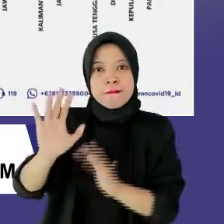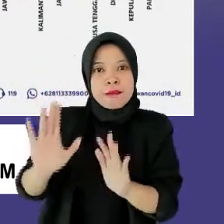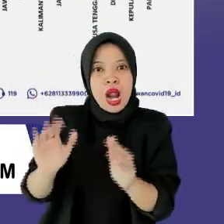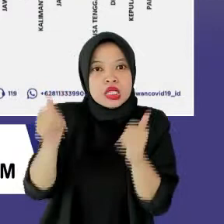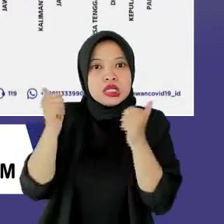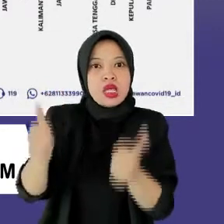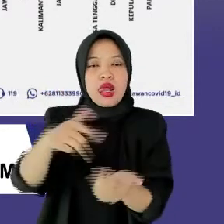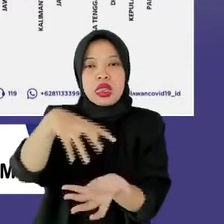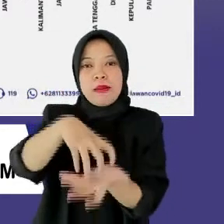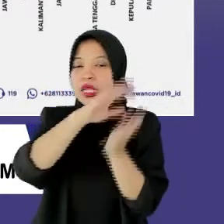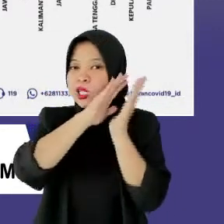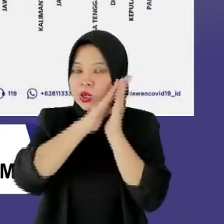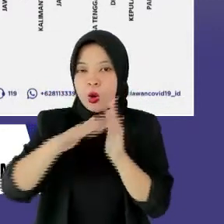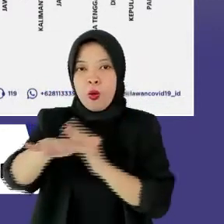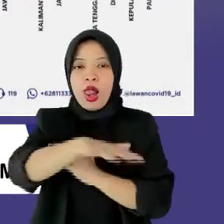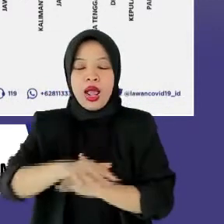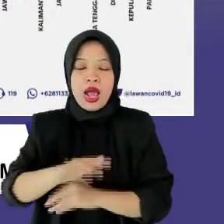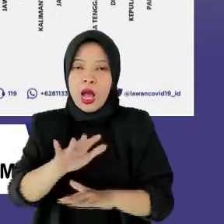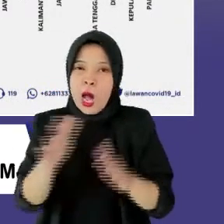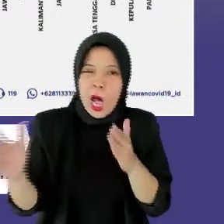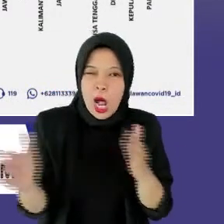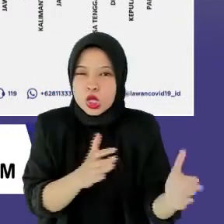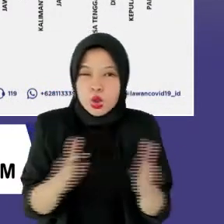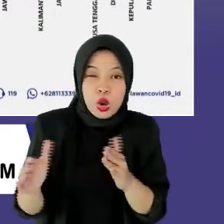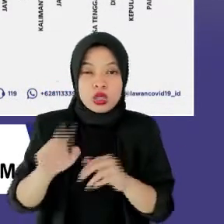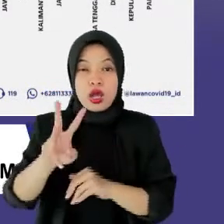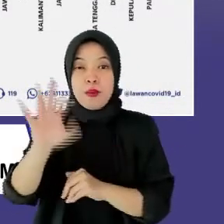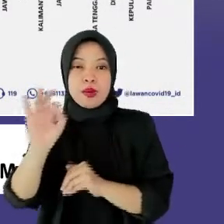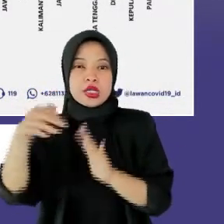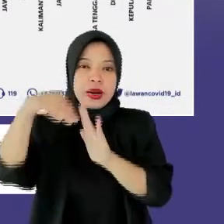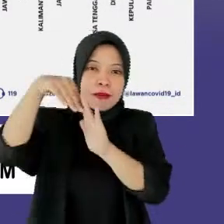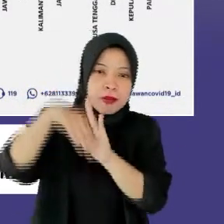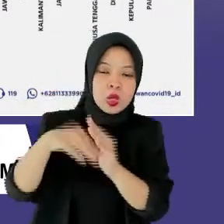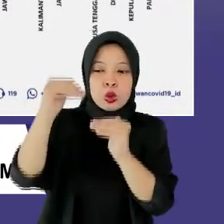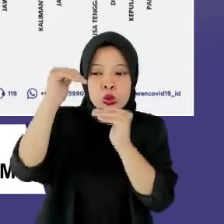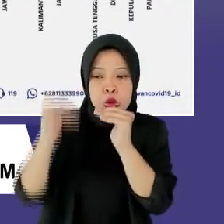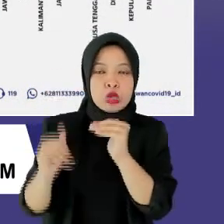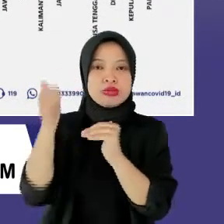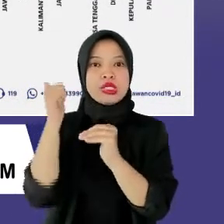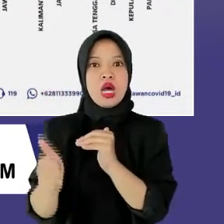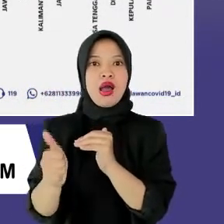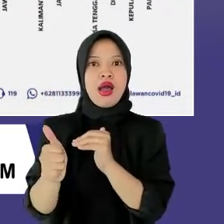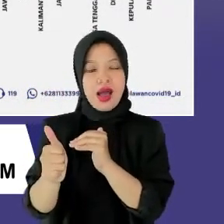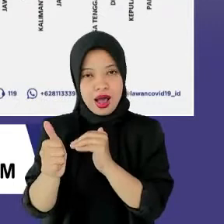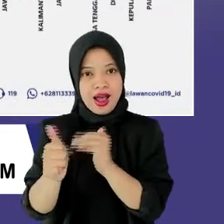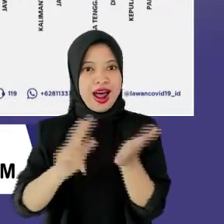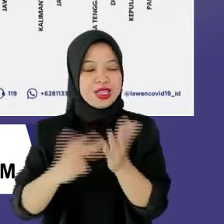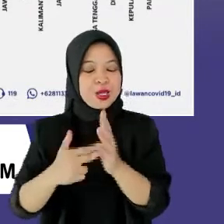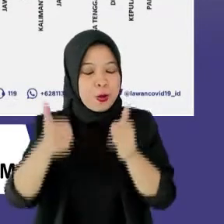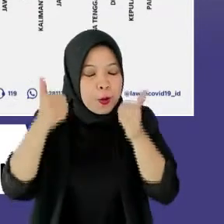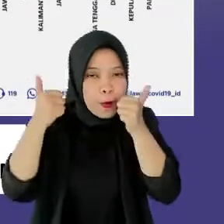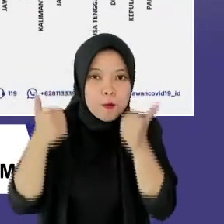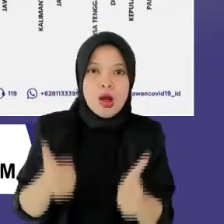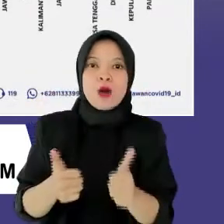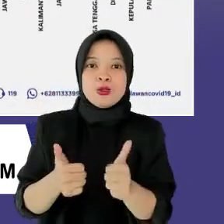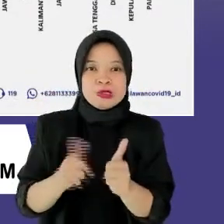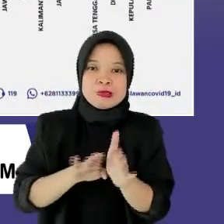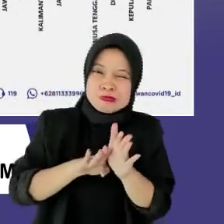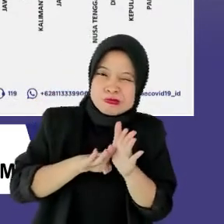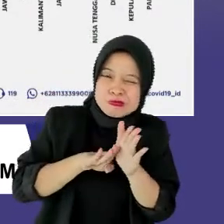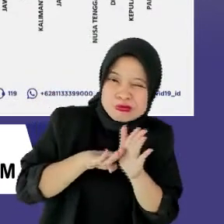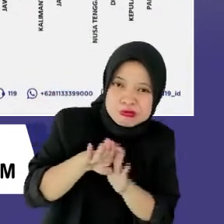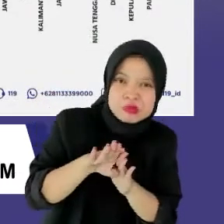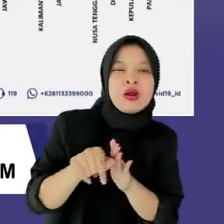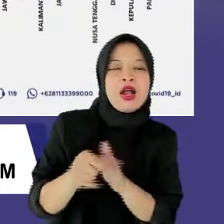menekan angka bor di wilayah mereka sampai turun di bawah 30%. Jadi kita bisa lihat kemajuan yang sangat signifikan